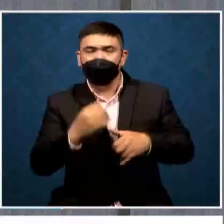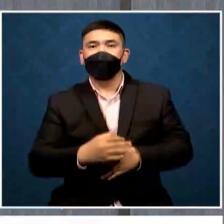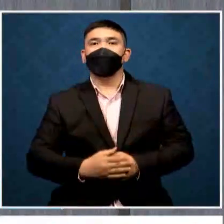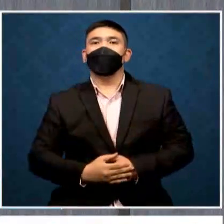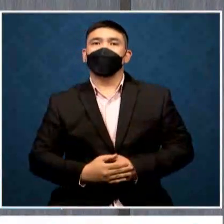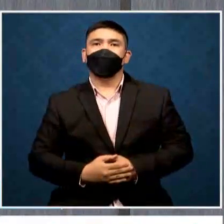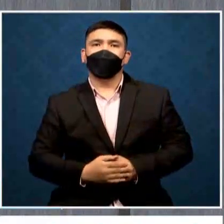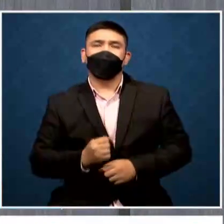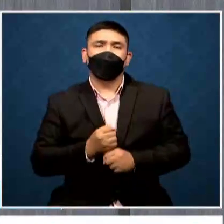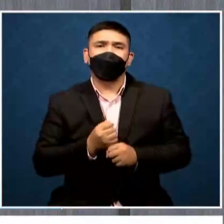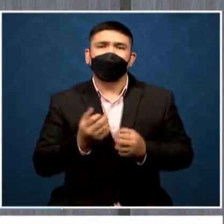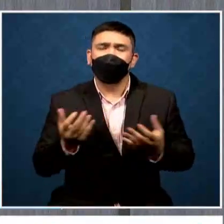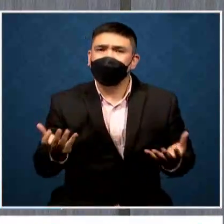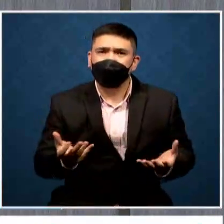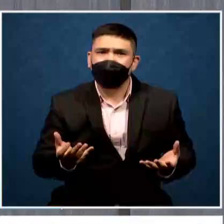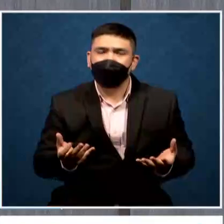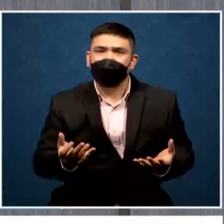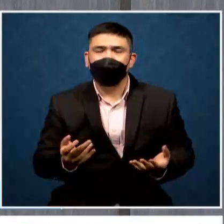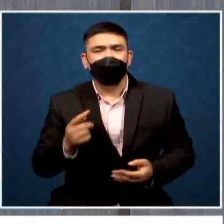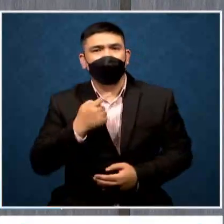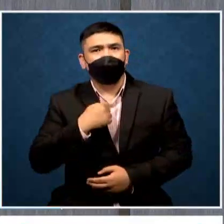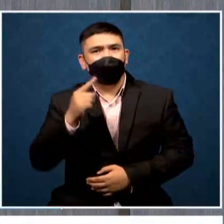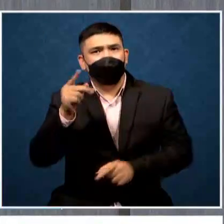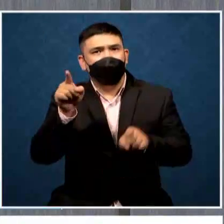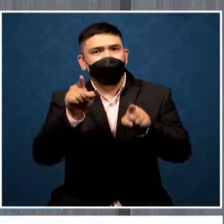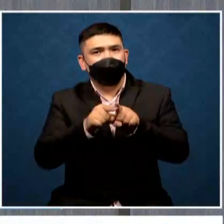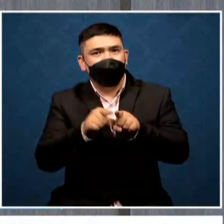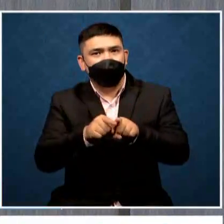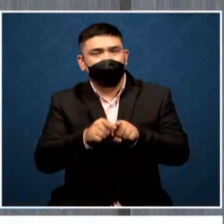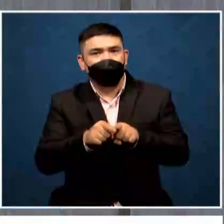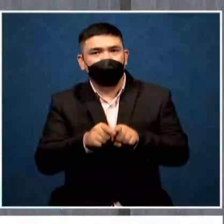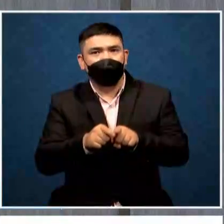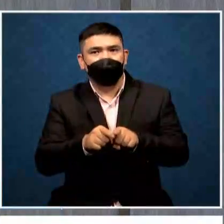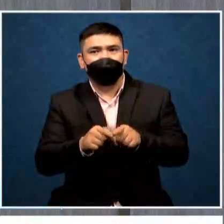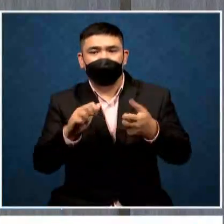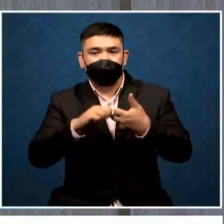ทำไปทำมาเนี่ยเราก็มักจะพูดกันว่ามันเหมือนวัวหายล้อมคอก